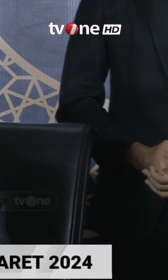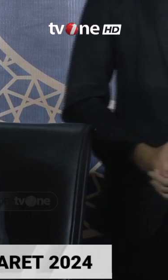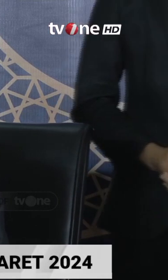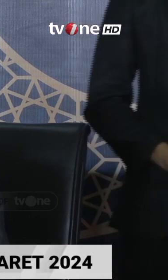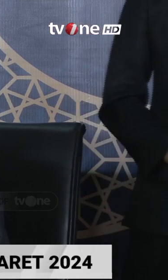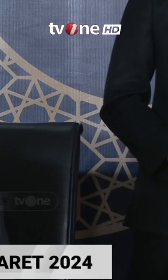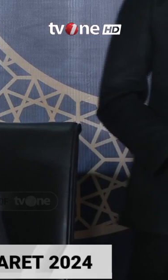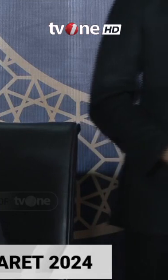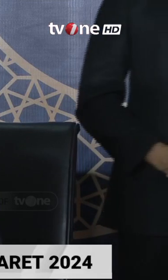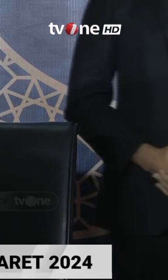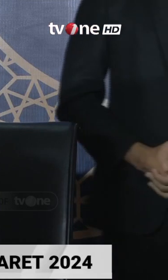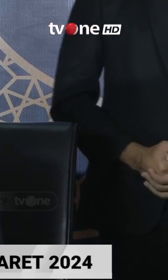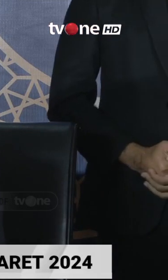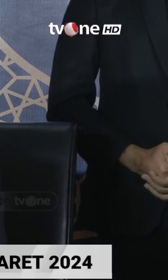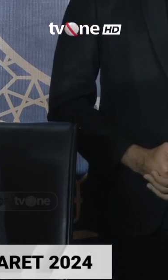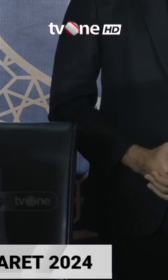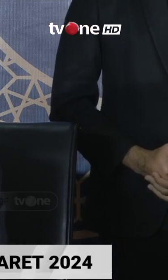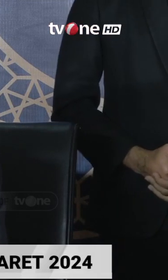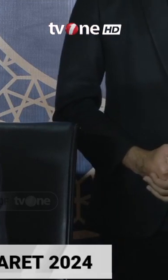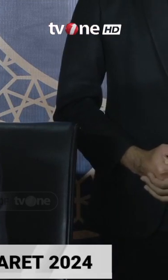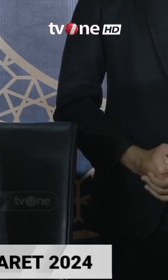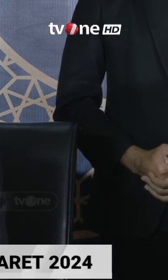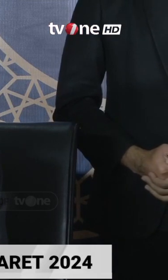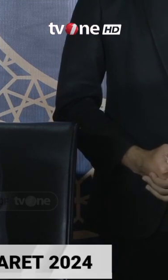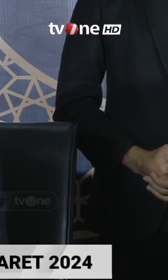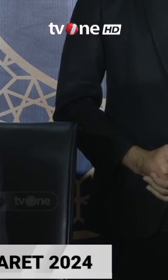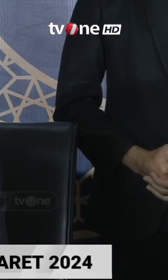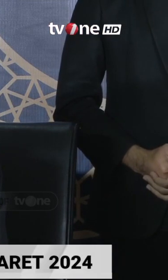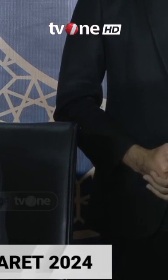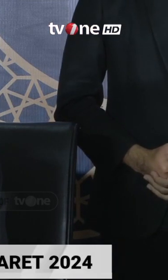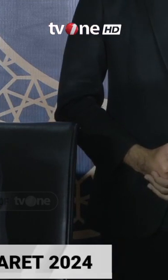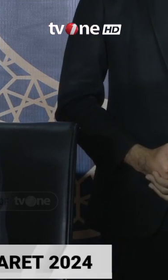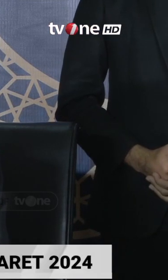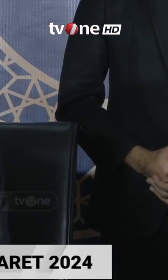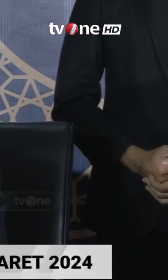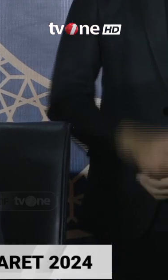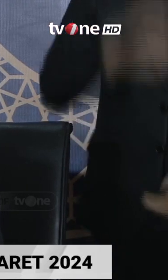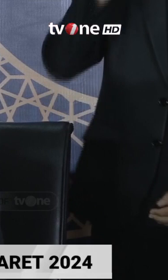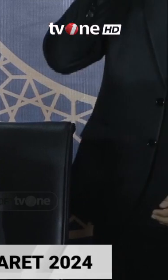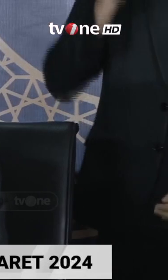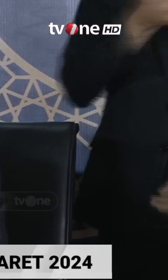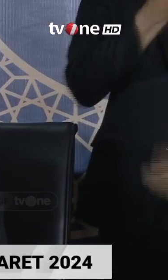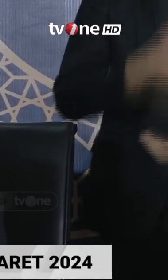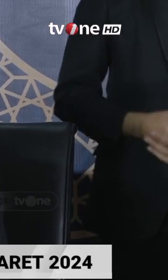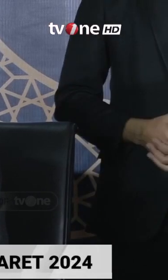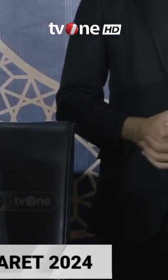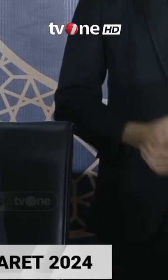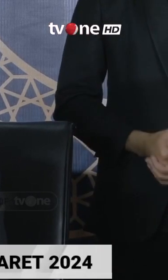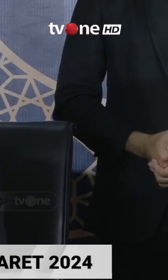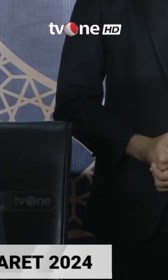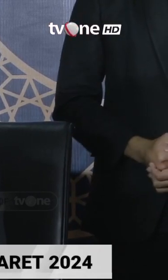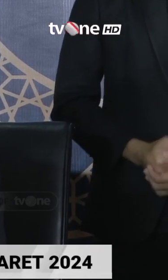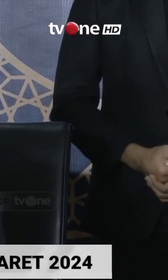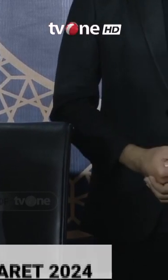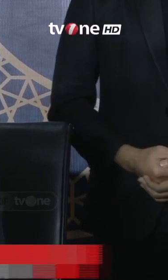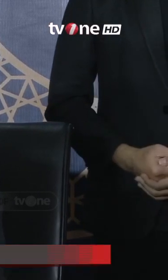Lailuha kanahariha la yazigu anha ila halik. Allahumma fa salli wa sallim ala hadha nabil karim wa rasulil amin Sayyidina Muhammadin wa